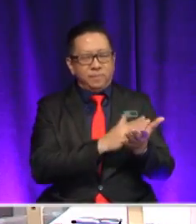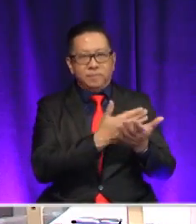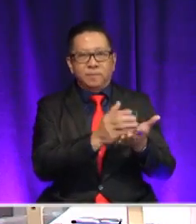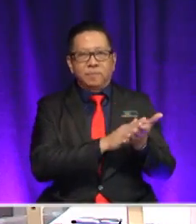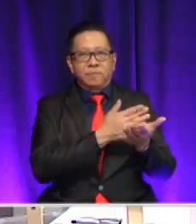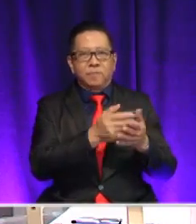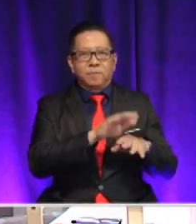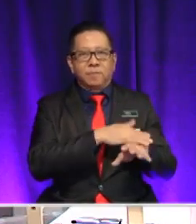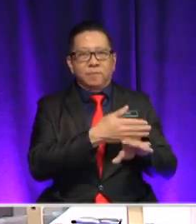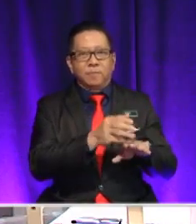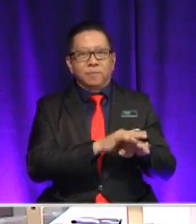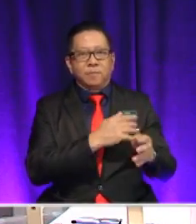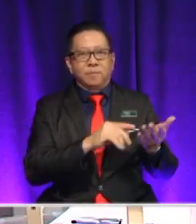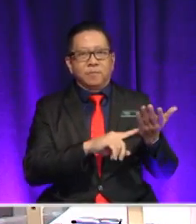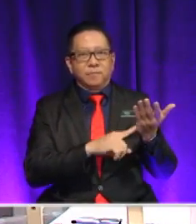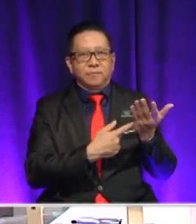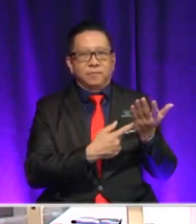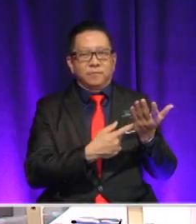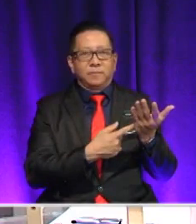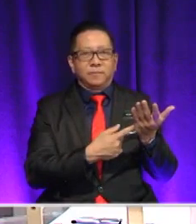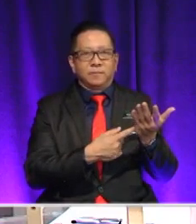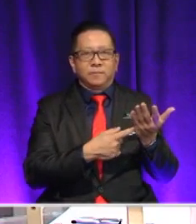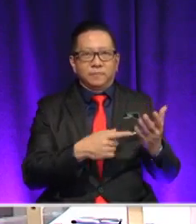langkah-langkah yang perlu dilakukan